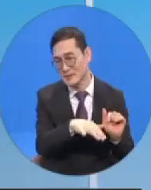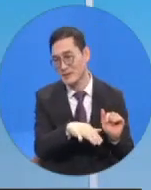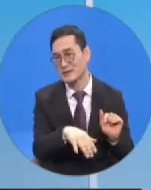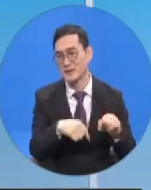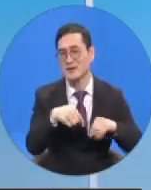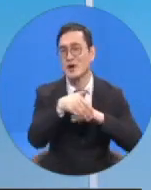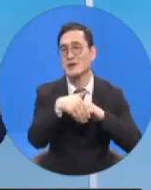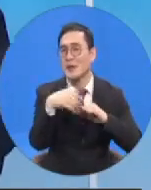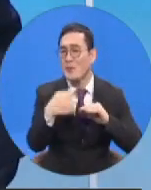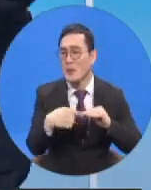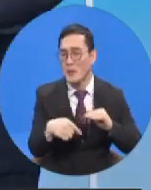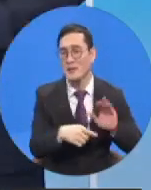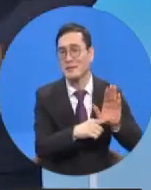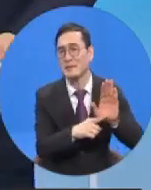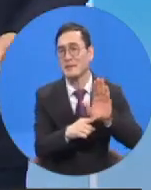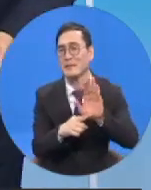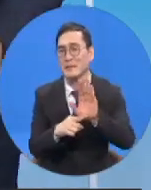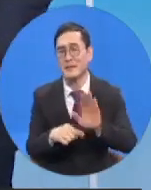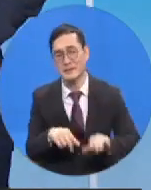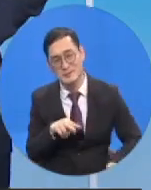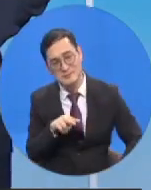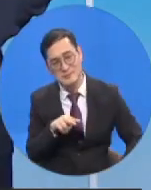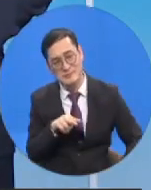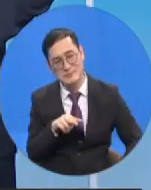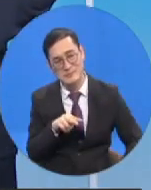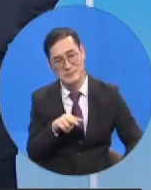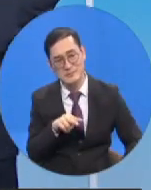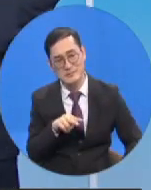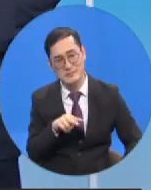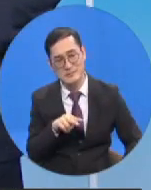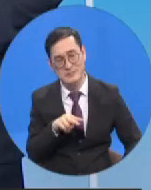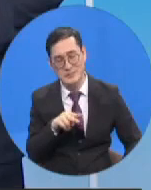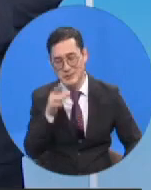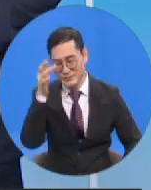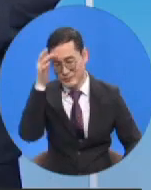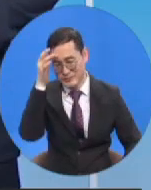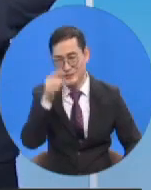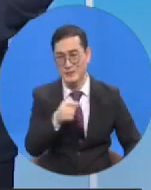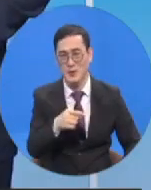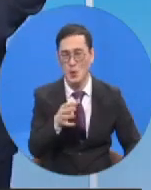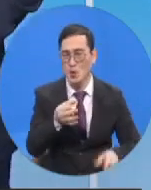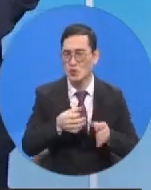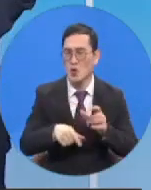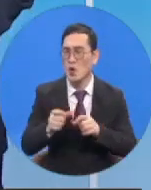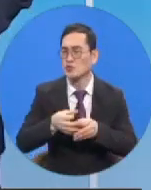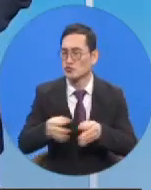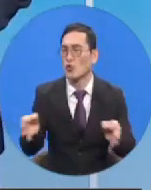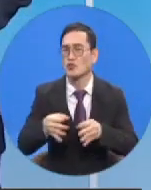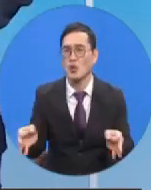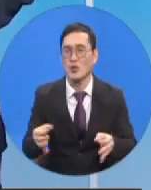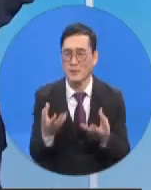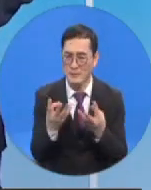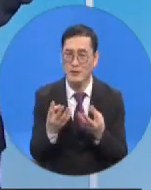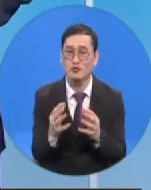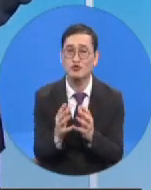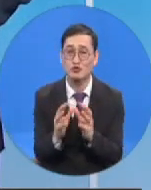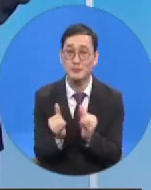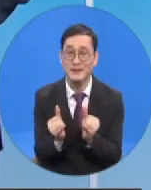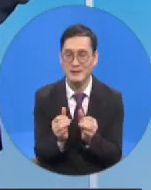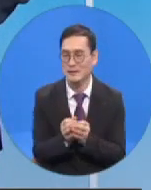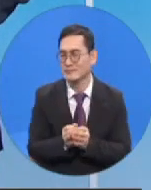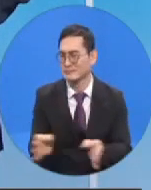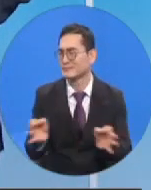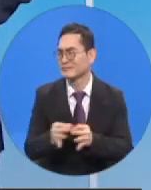않습니다. 자, 보시면요. 천만 원, 삼천만 원, 1억 원. 액수가 점점 커지고 있는데, 누가